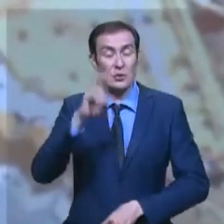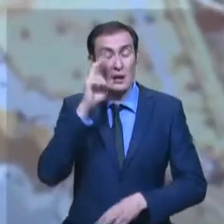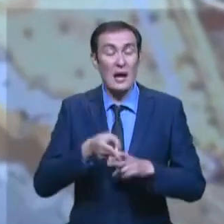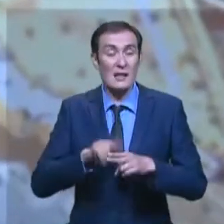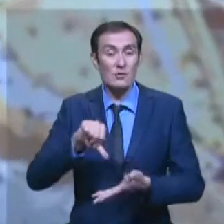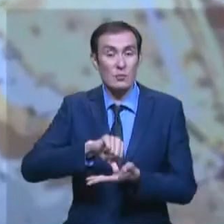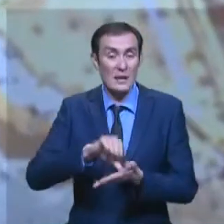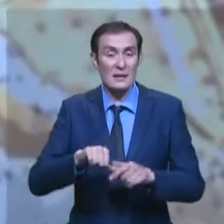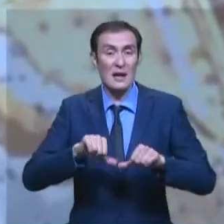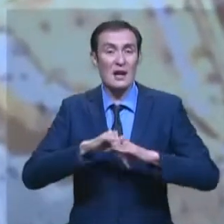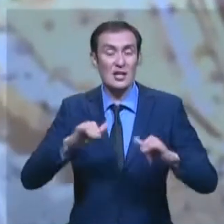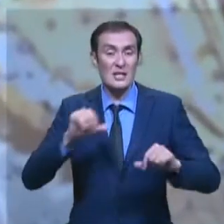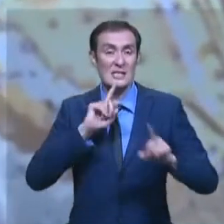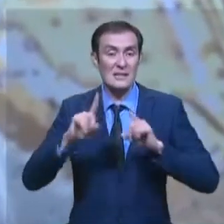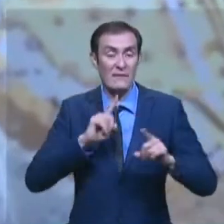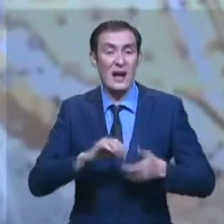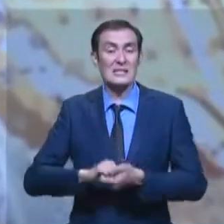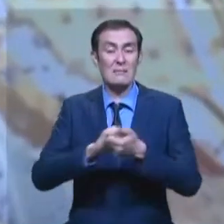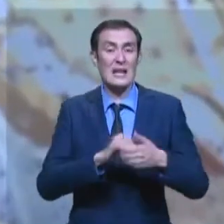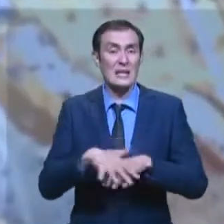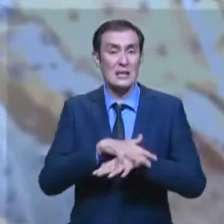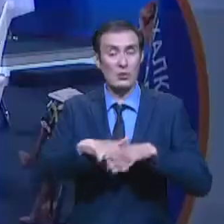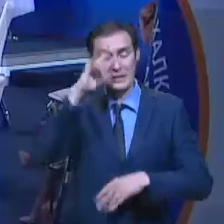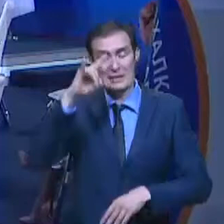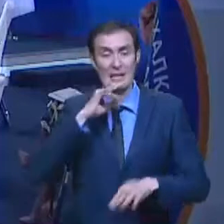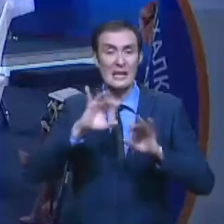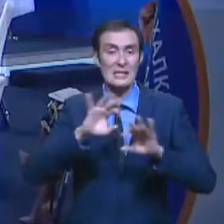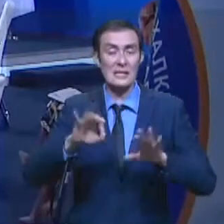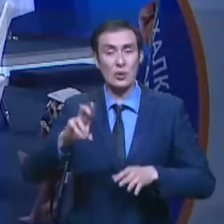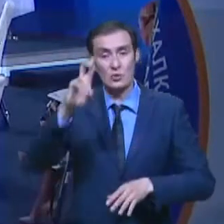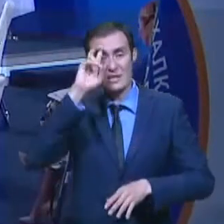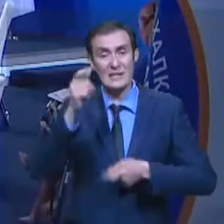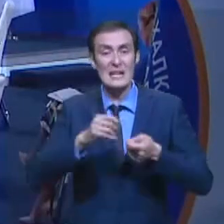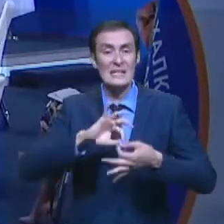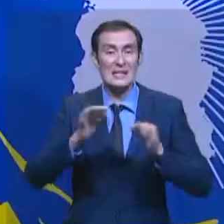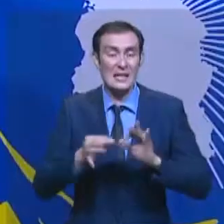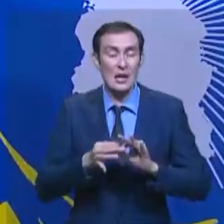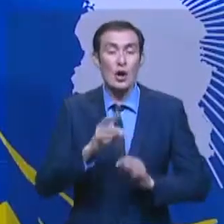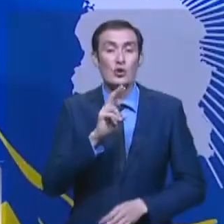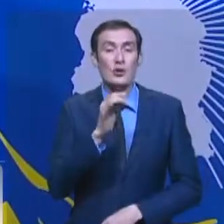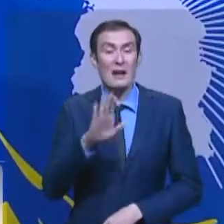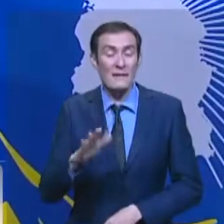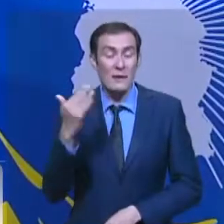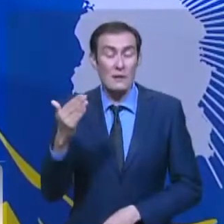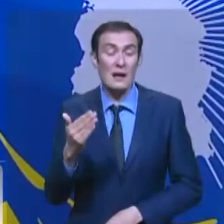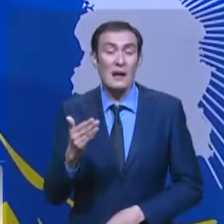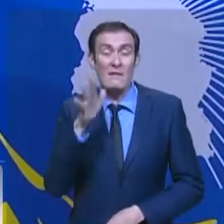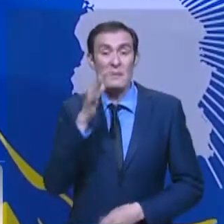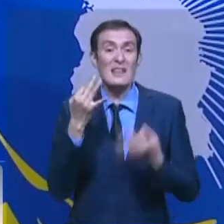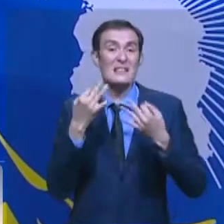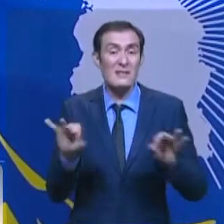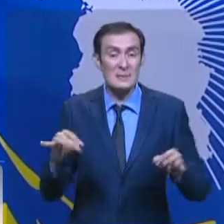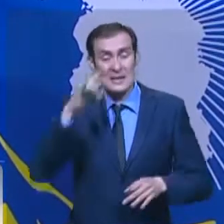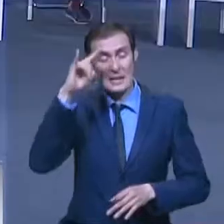на расширенном заседании Совета Ассамблеи народа Казахстана рассказал государственный секретарь Кырымбек Кушербаев. С момента обретения независимости